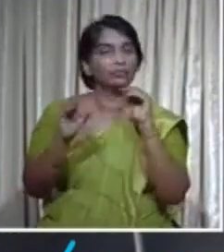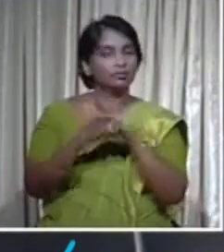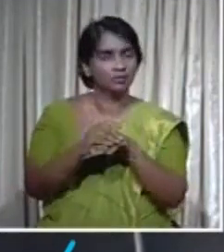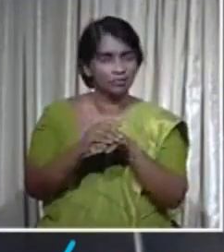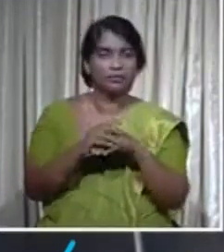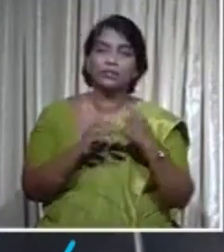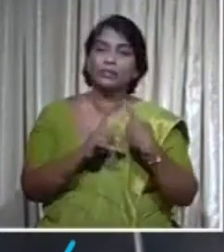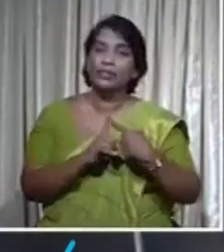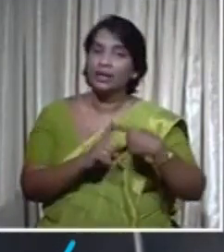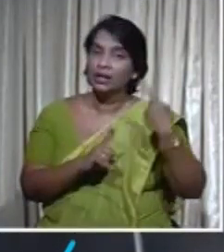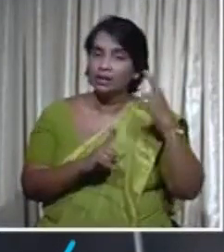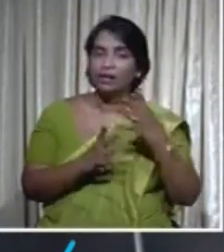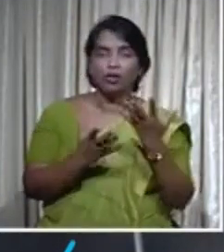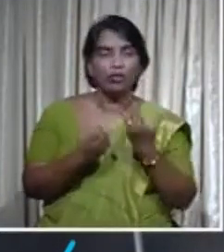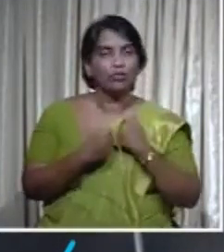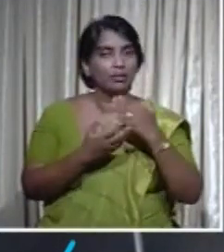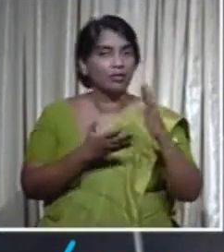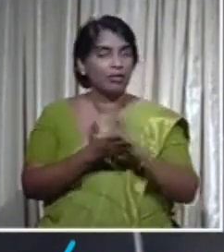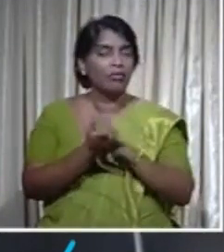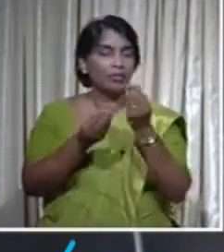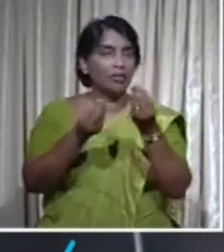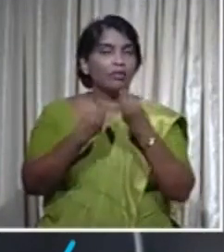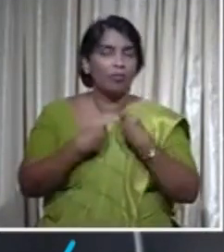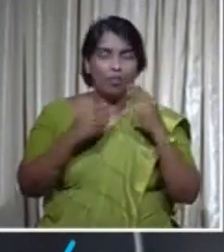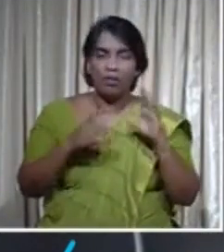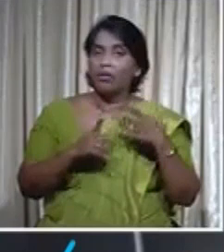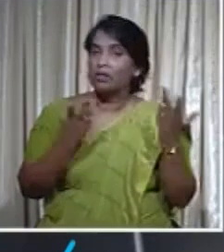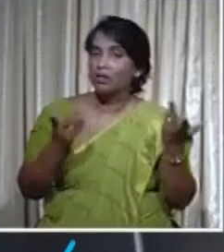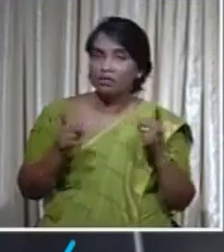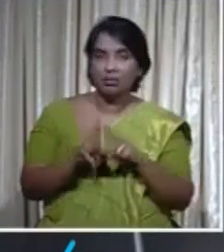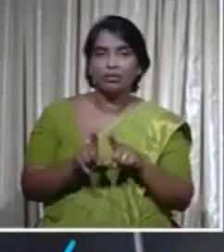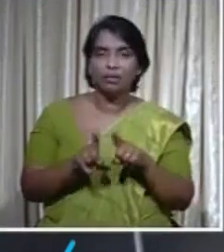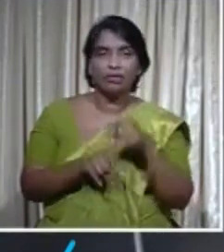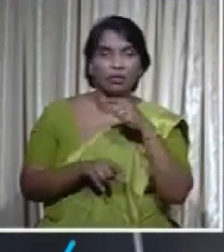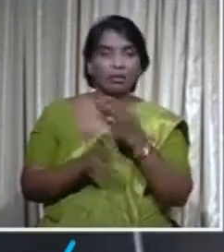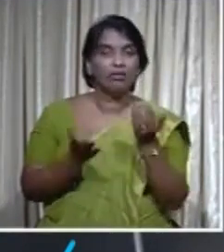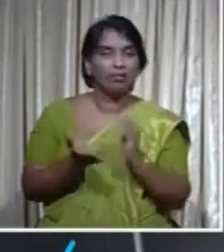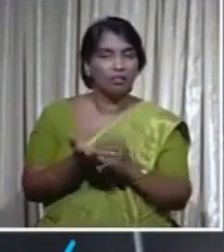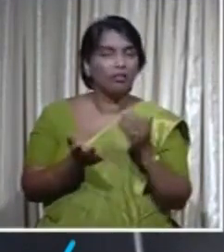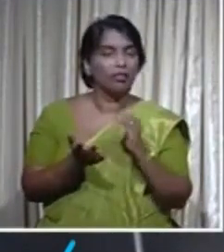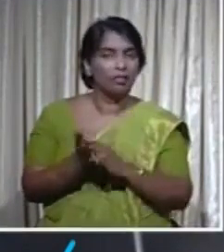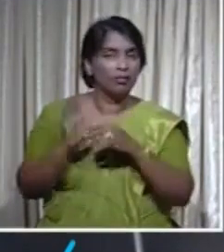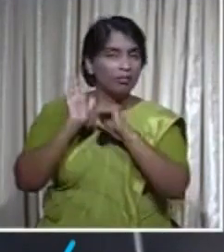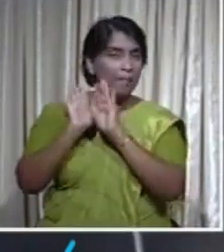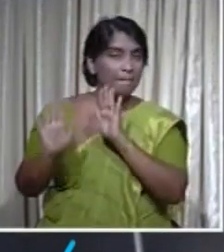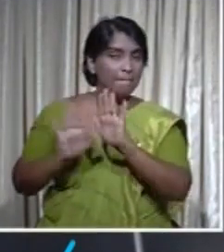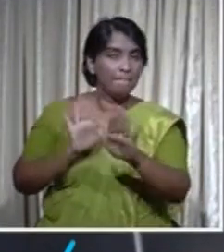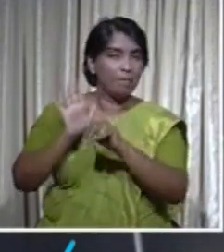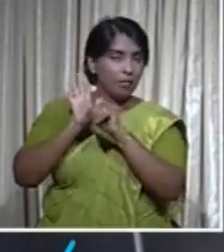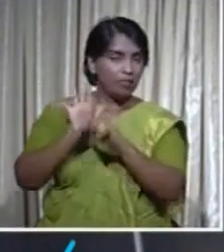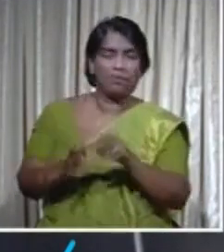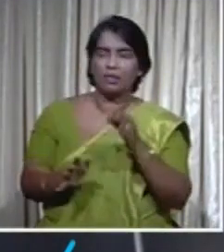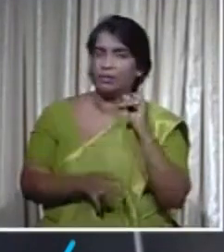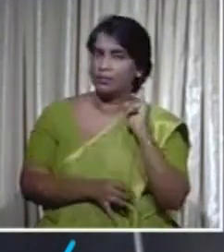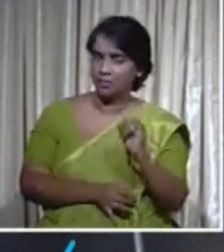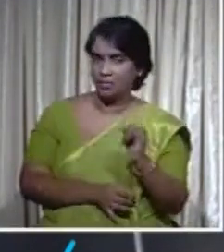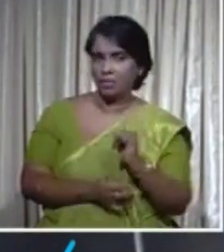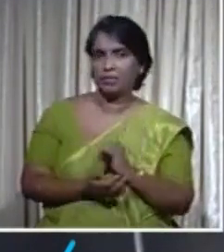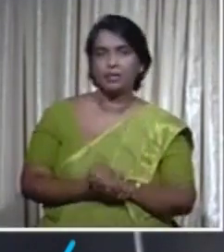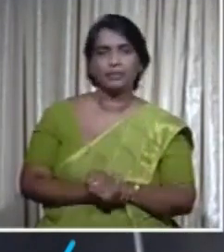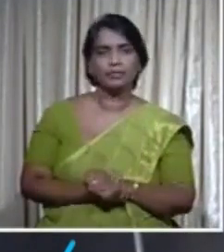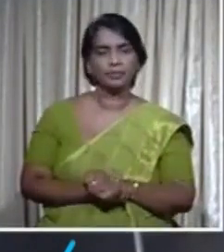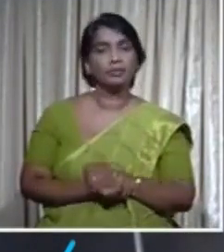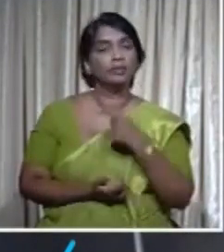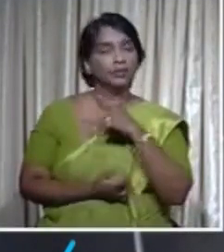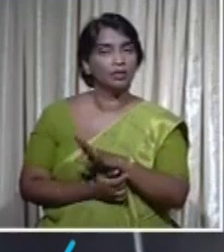உருவாக்க வேண்டும் அதை விட்டு தொடர்ந்து அவர்களை நசுக்குகின்ற வாய்ப்புகளை ஏற்படுத்த கூடாது இந்த உள்ளூர்